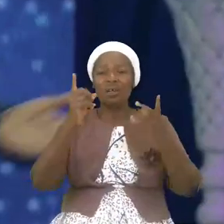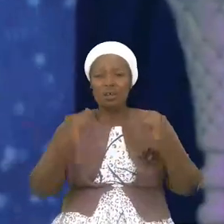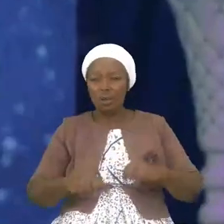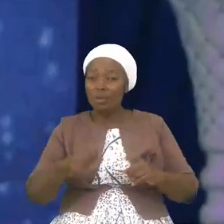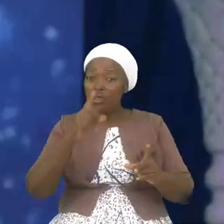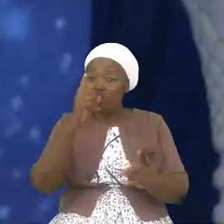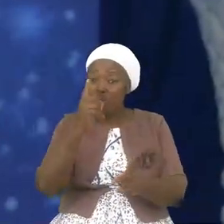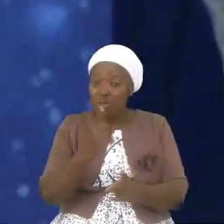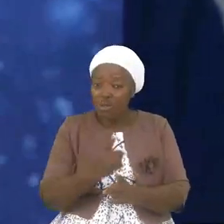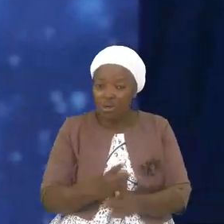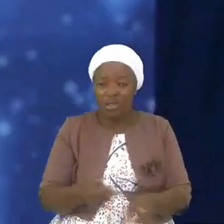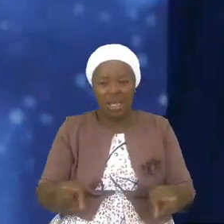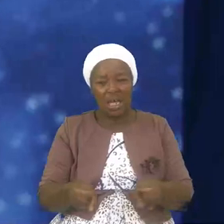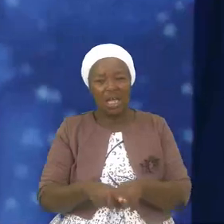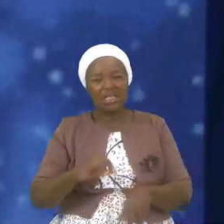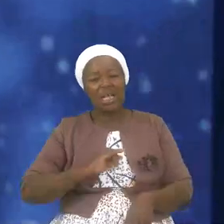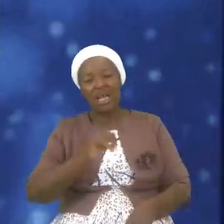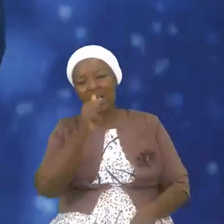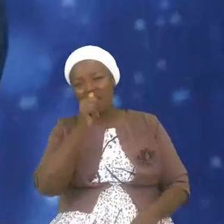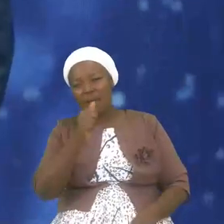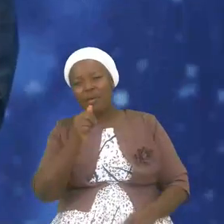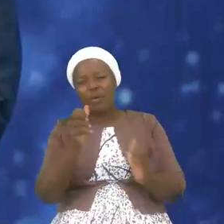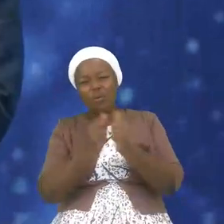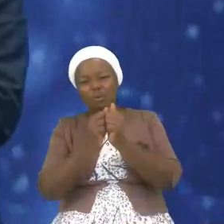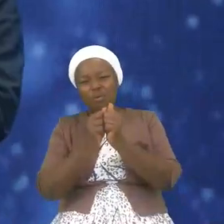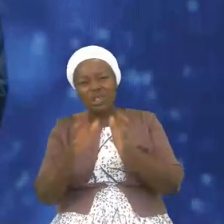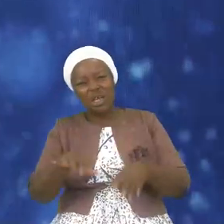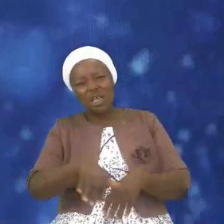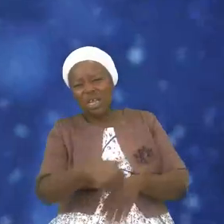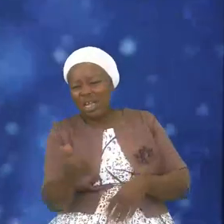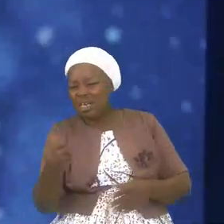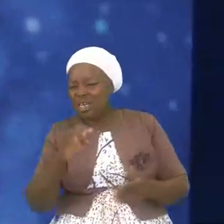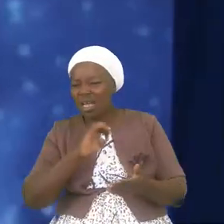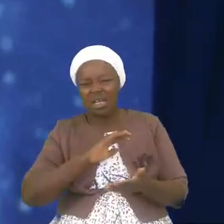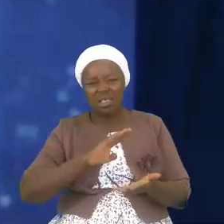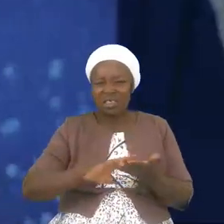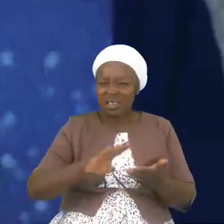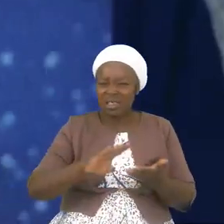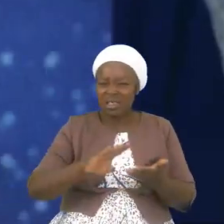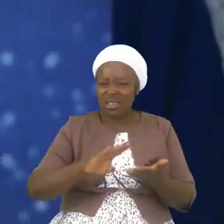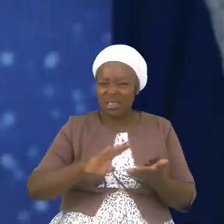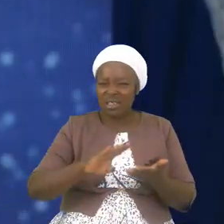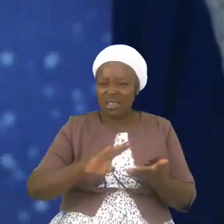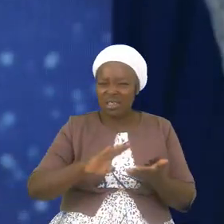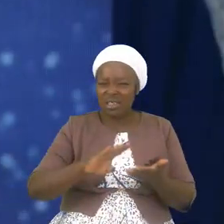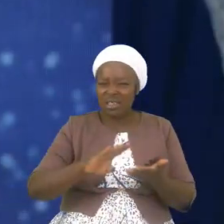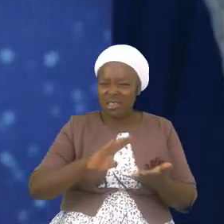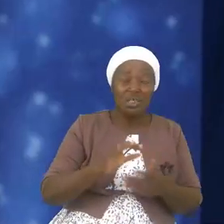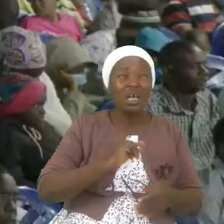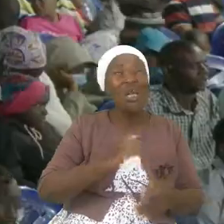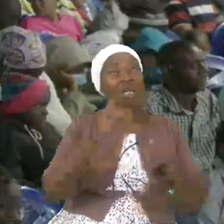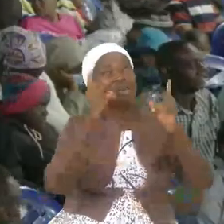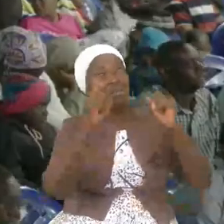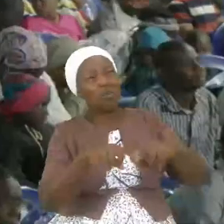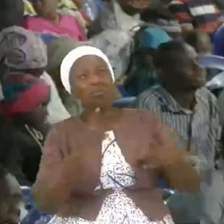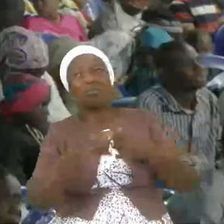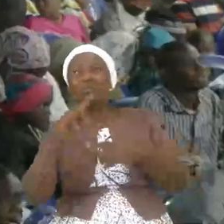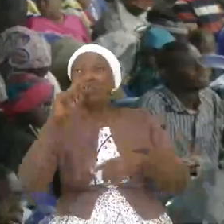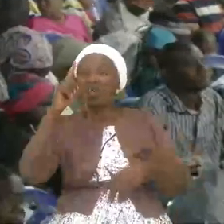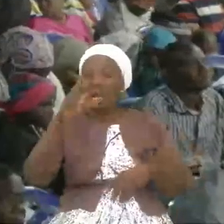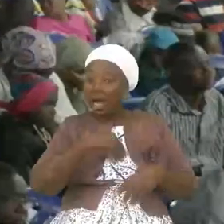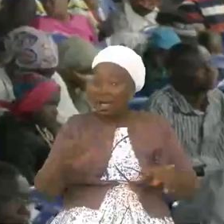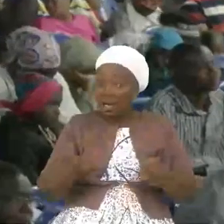désolé, tel que je suis, sans rien, sans aucune excuse. Jésus, je viens à toi.